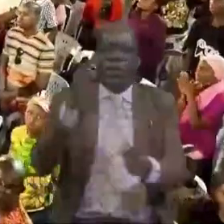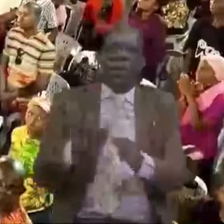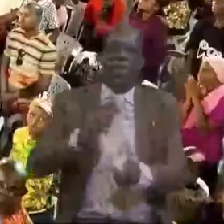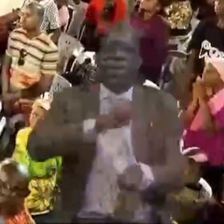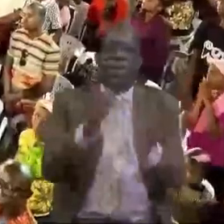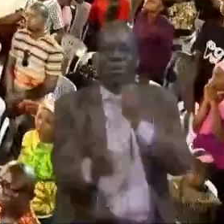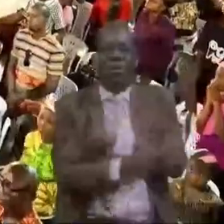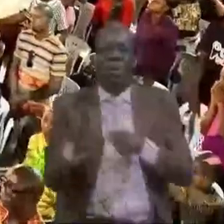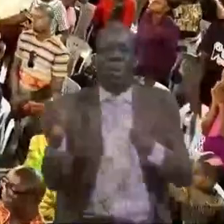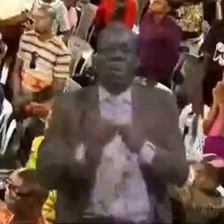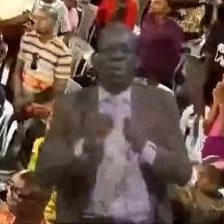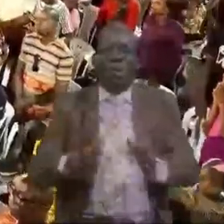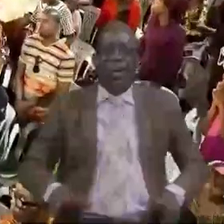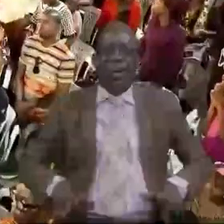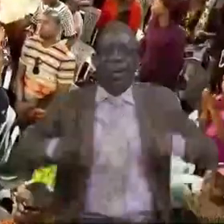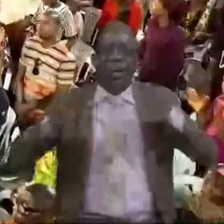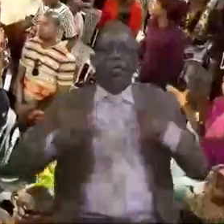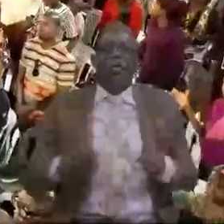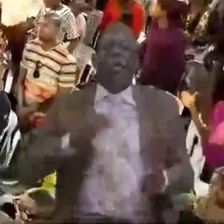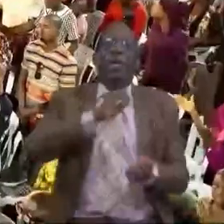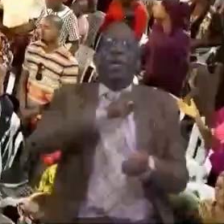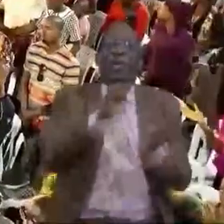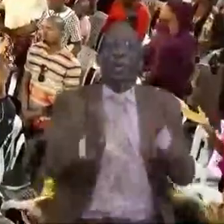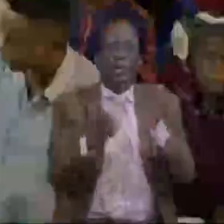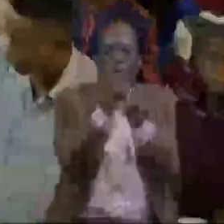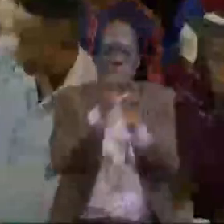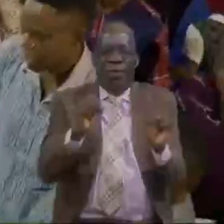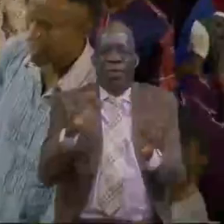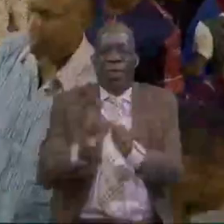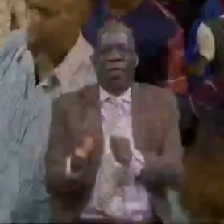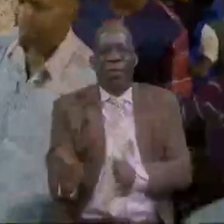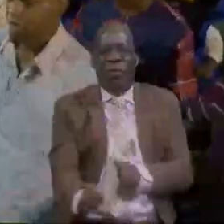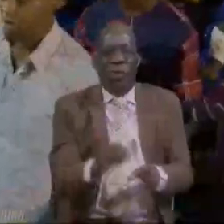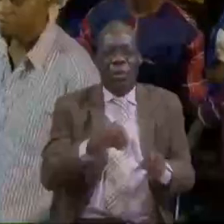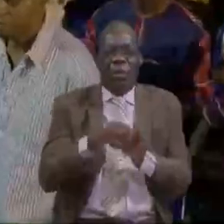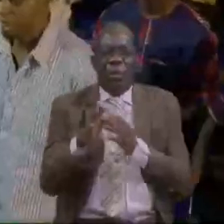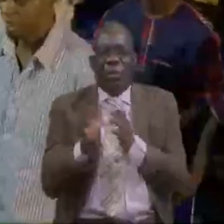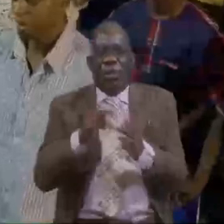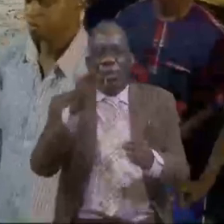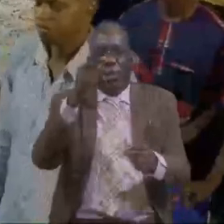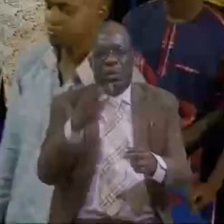vie. Sauve chacun au nom de Jésus.